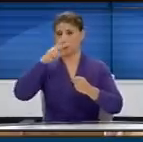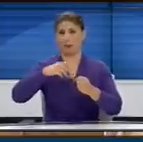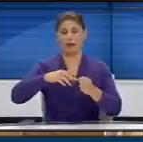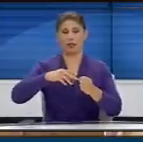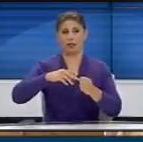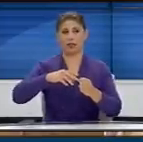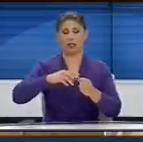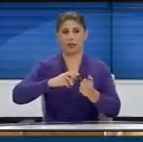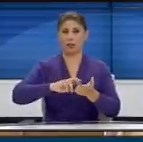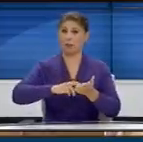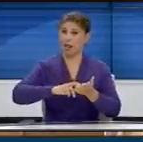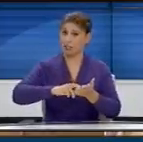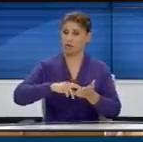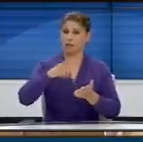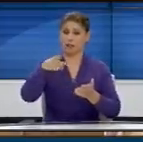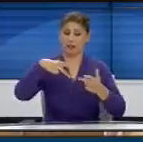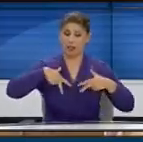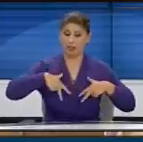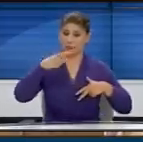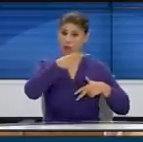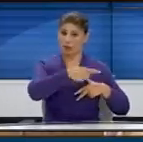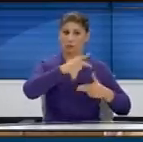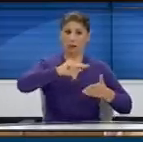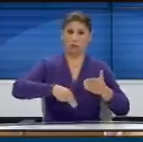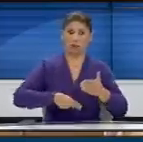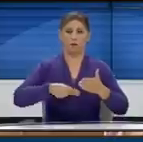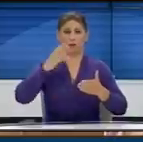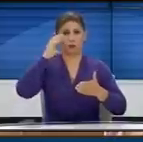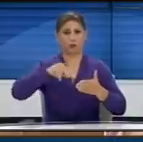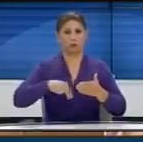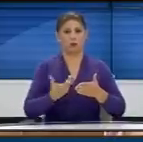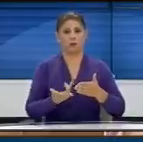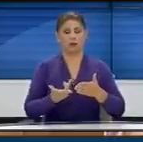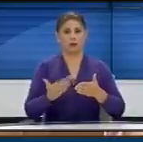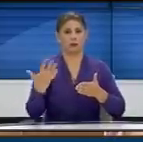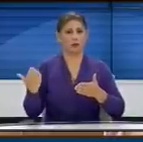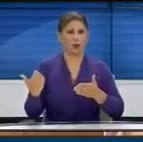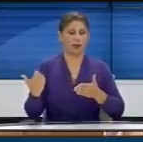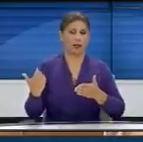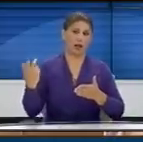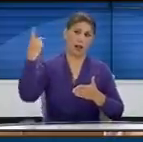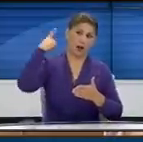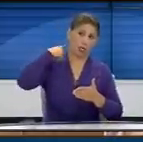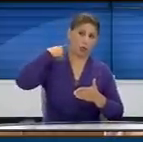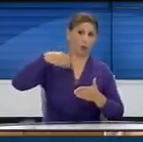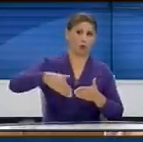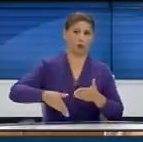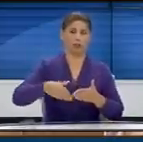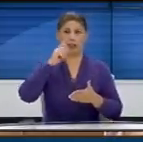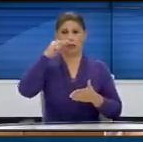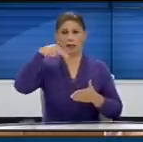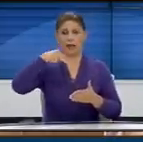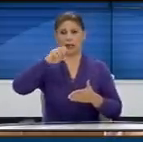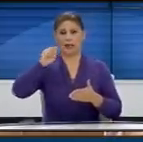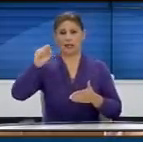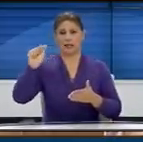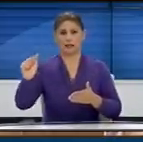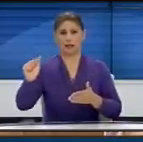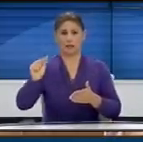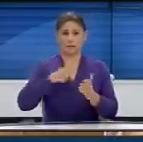μια χώρα την οποία εσείς με τις υπογραφές σας των μνημονίων κάνατε χρεοδουλοπαρικία τους. Δεν σας πείραζε η NSA που παρακολουθούσε τον